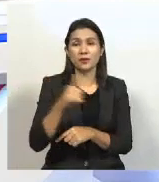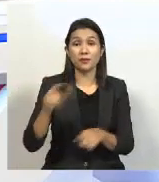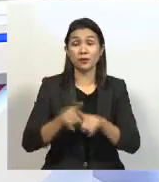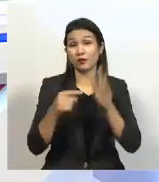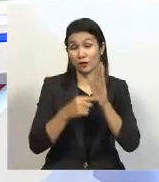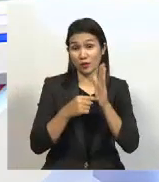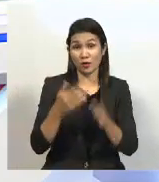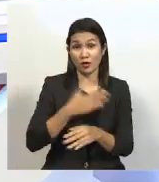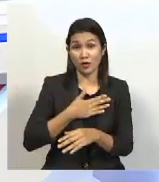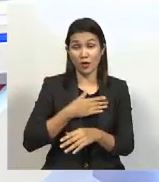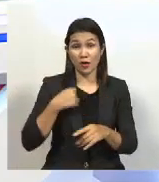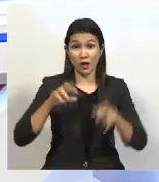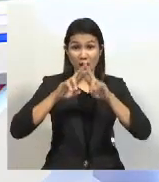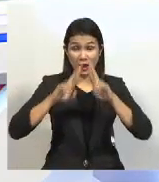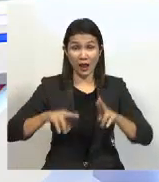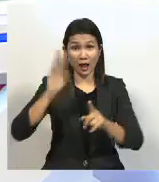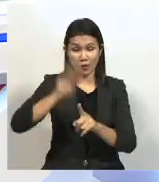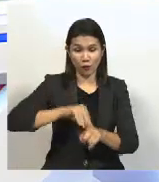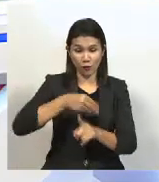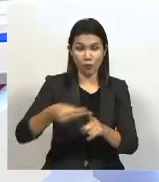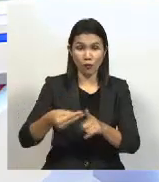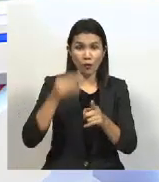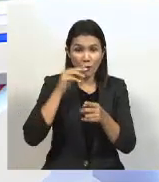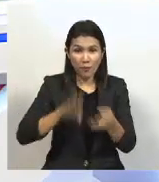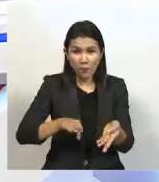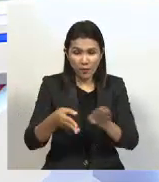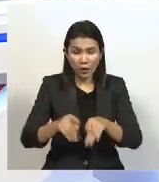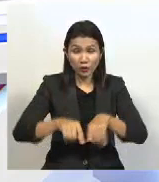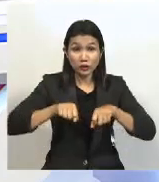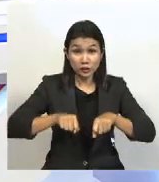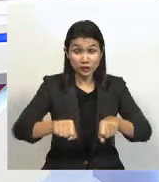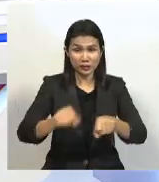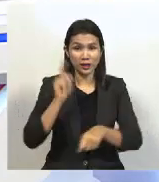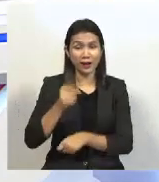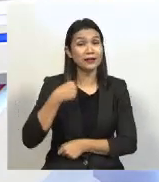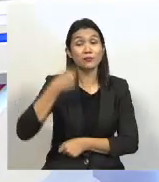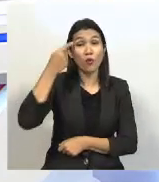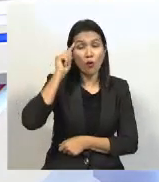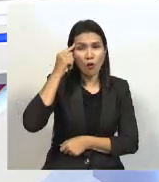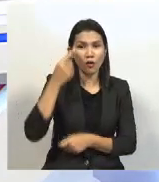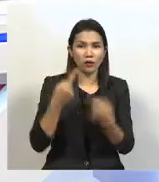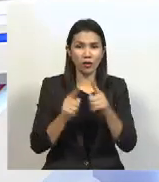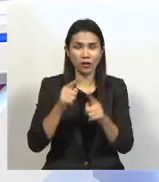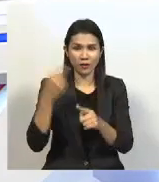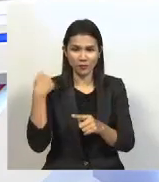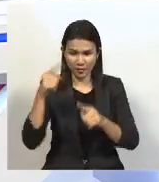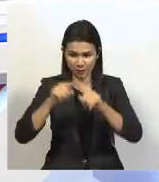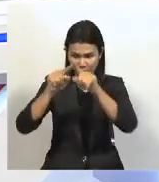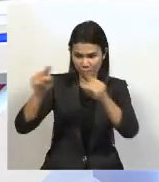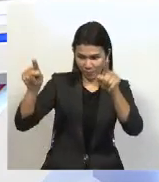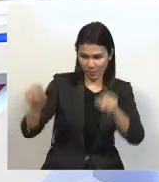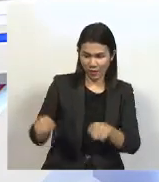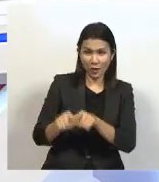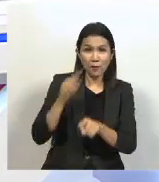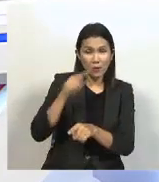ช้อย่างดิฉันเนี่ยไปใช้กับร้านที่เขาขายกล้วยปิ้งซึ่งเป็นกล้วยปิ้งรสเข็นด้วยตอนแรกไม่ได้ตั้งใจแต่ว่าพอเขาจะติดสติ๊กเ